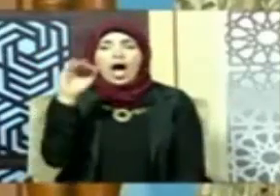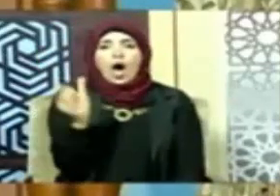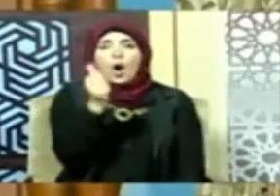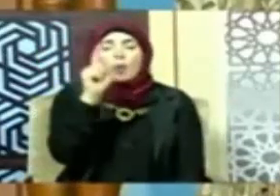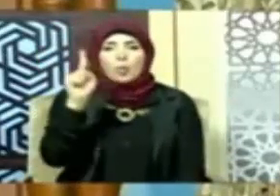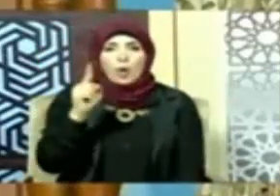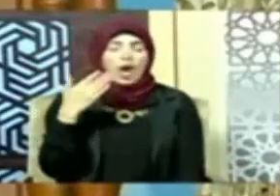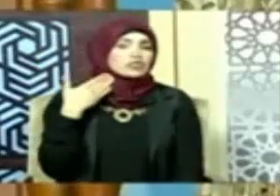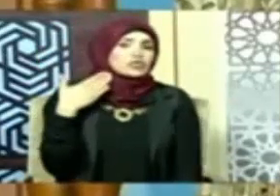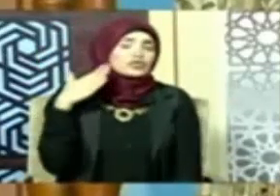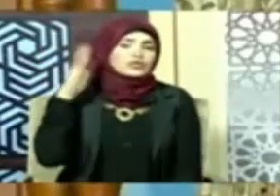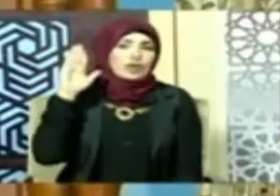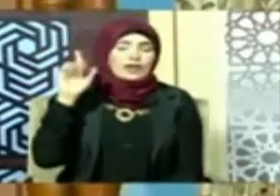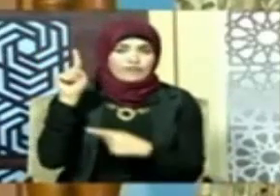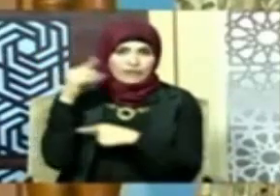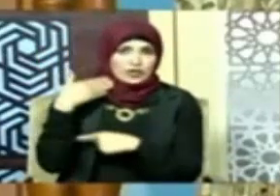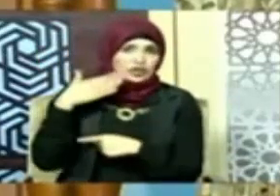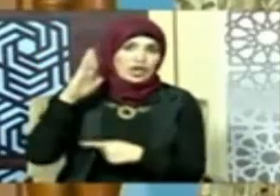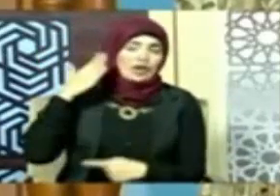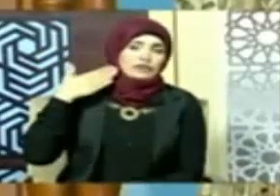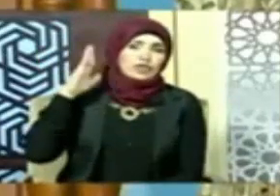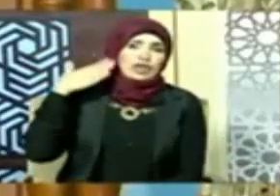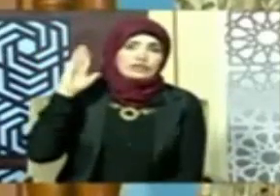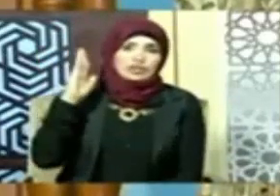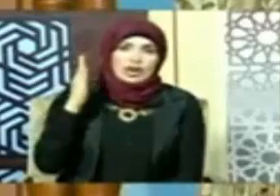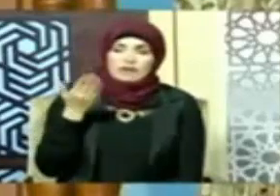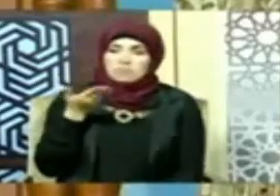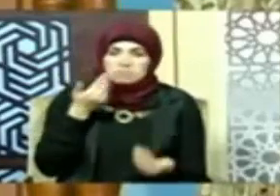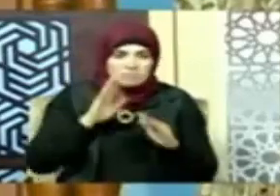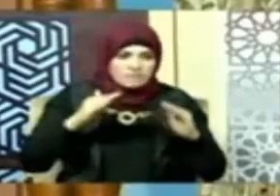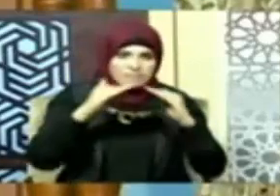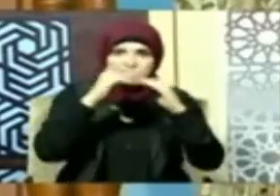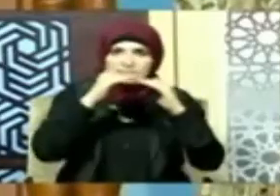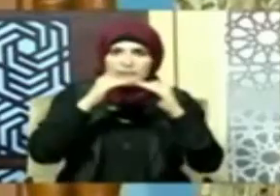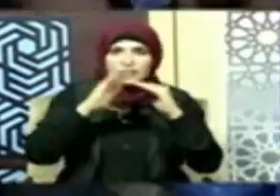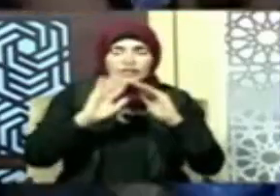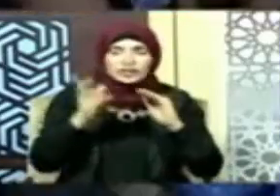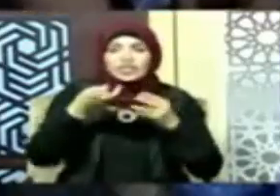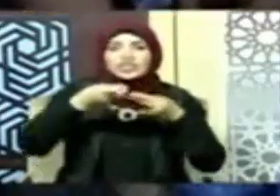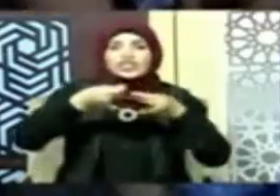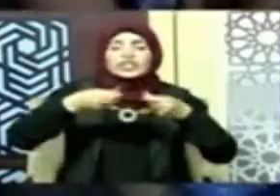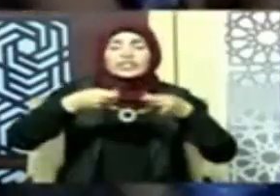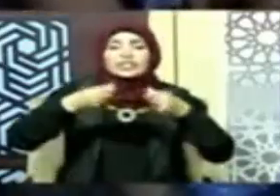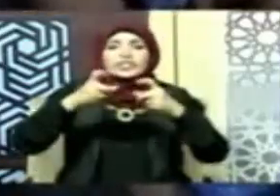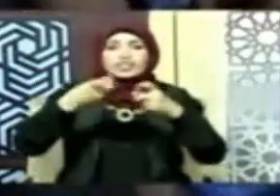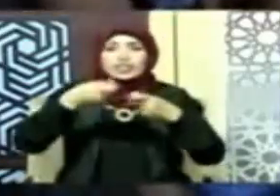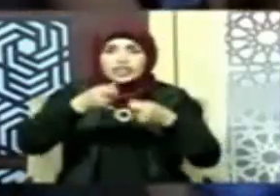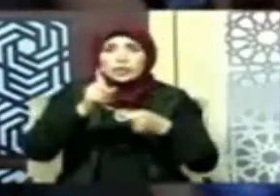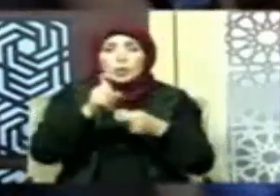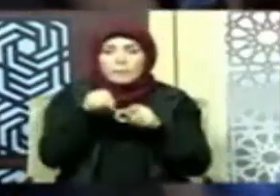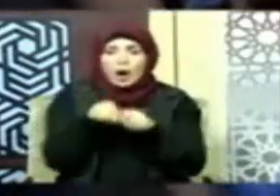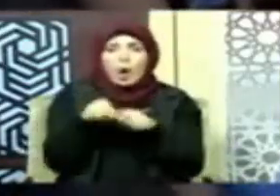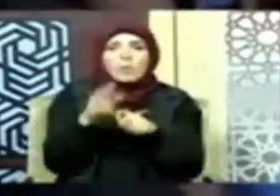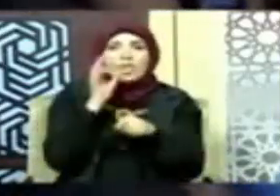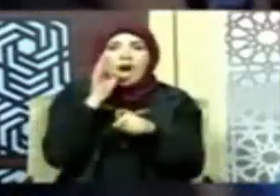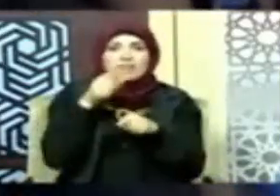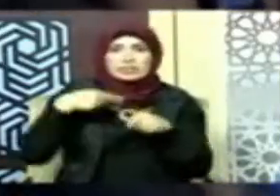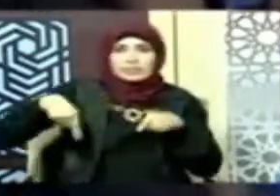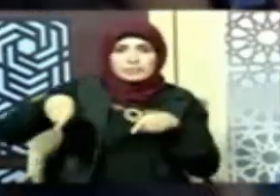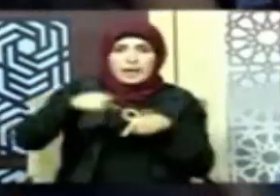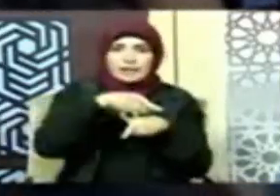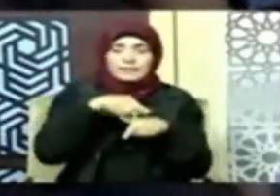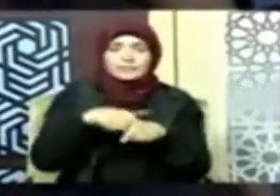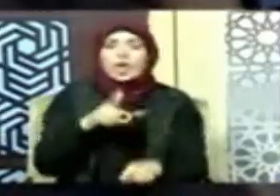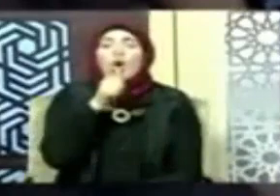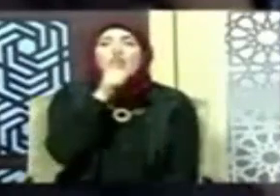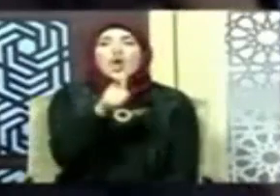شرف يفاخرون به فالطين والماء. ويقول شوقي